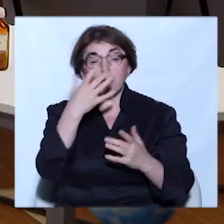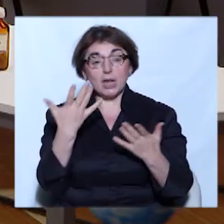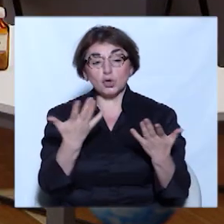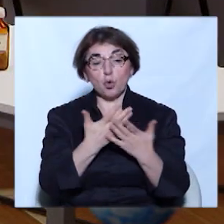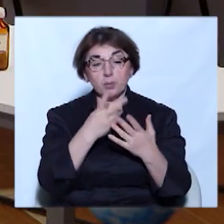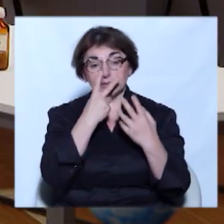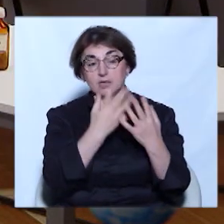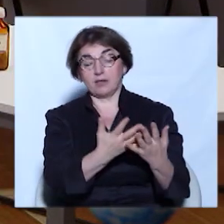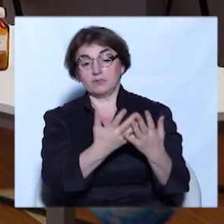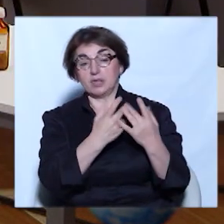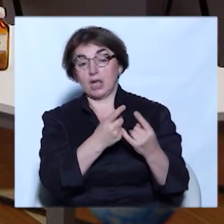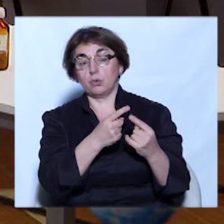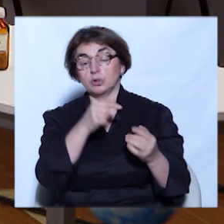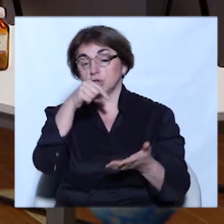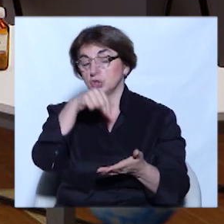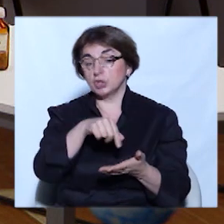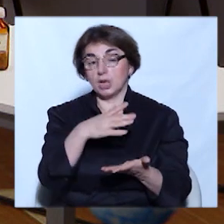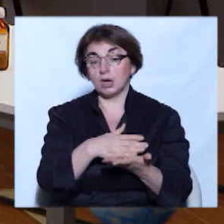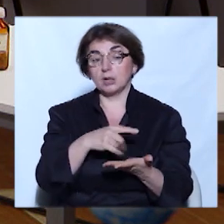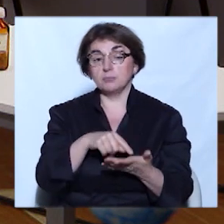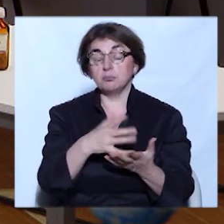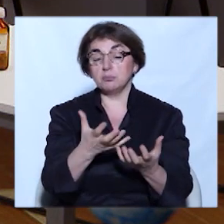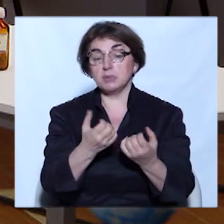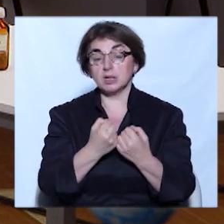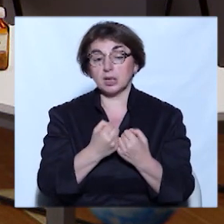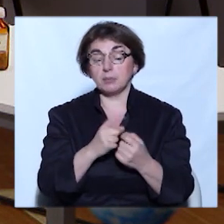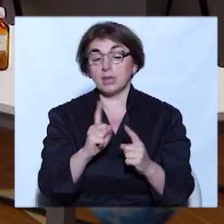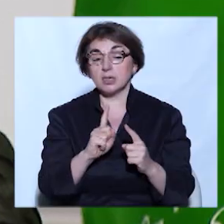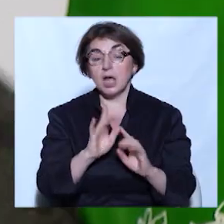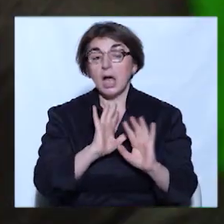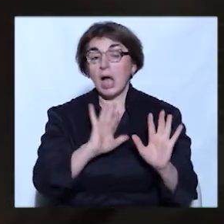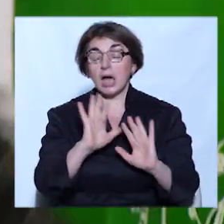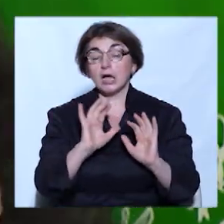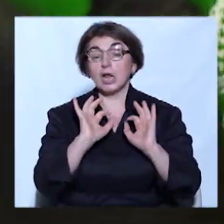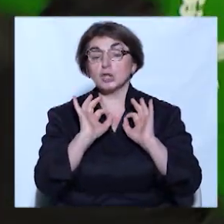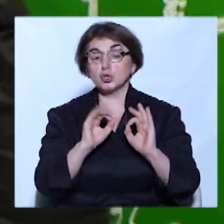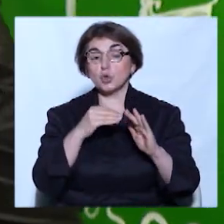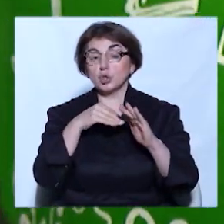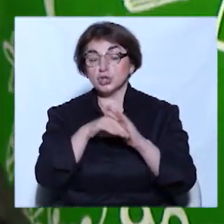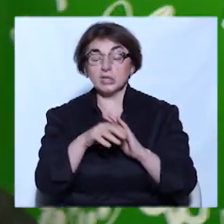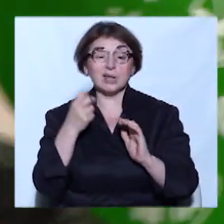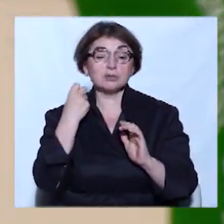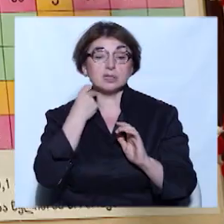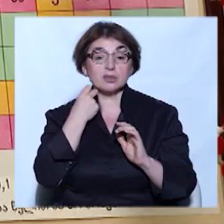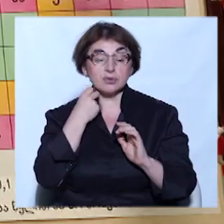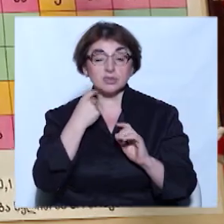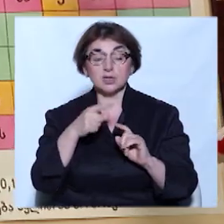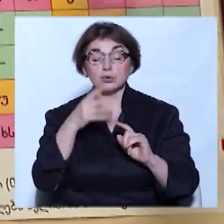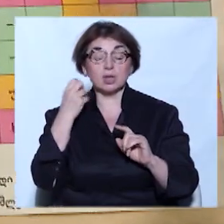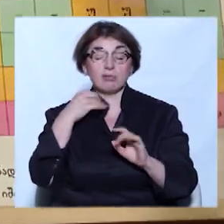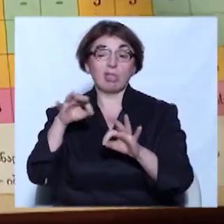რომელიც წარმოდგენილი გვაქვს, მიიღება, ესე იგი, არასწორი შენახვის შედეგად ღვინის და